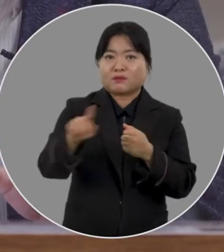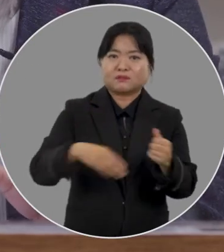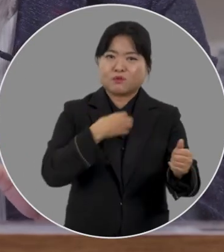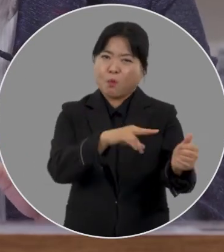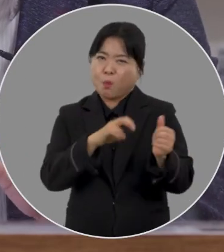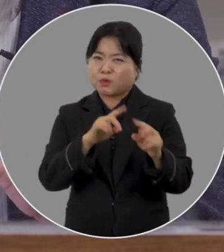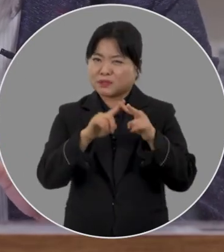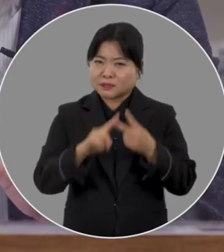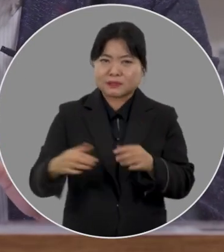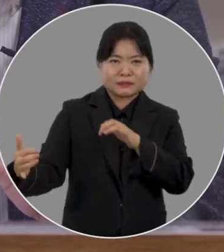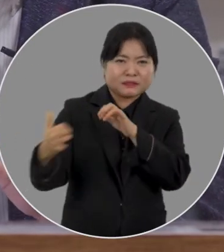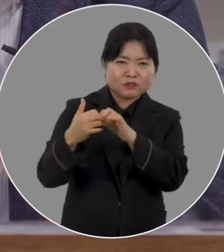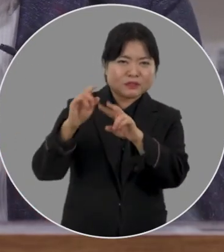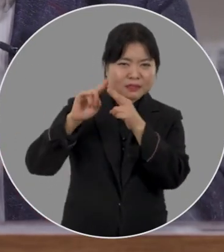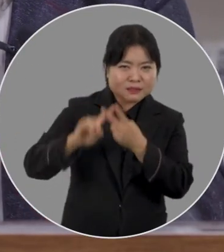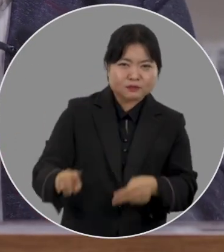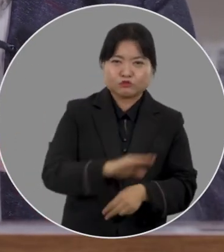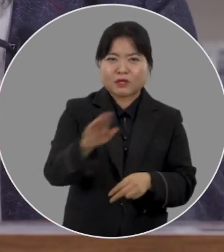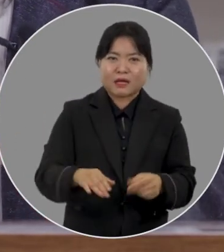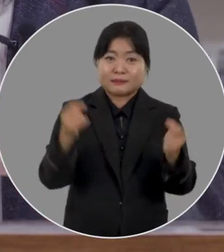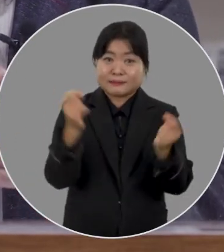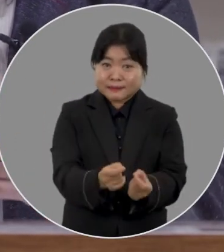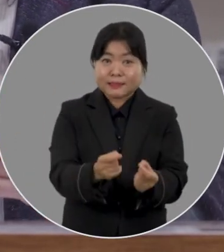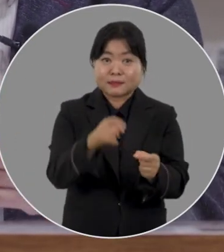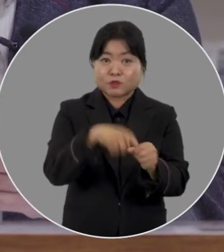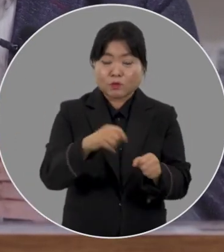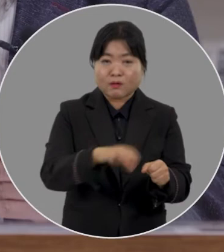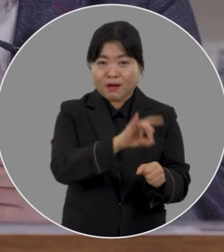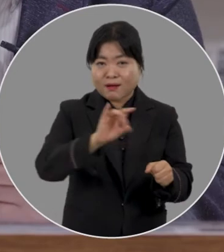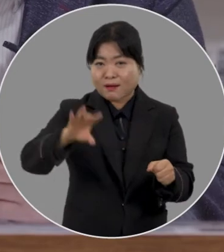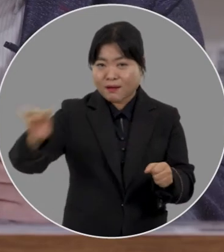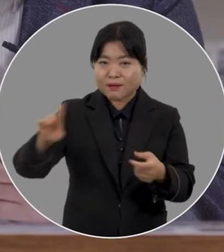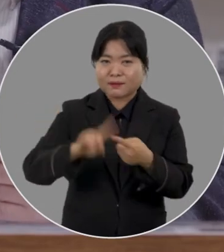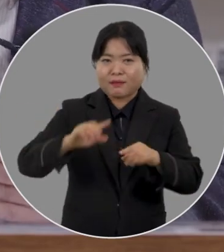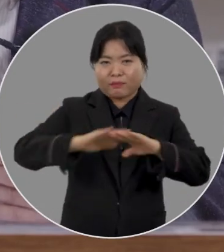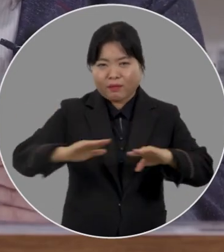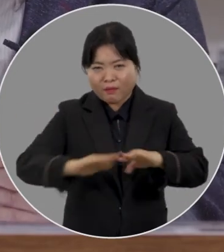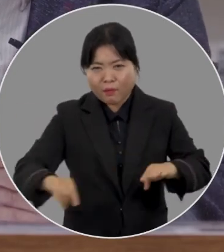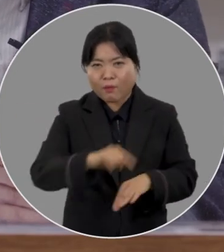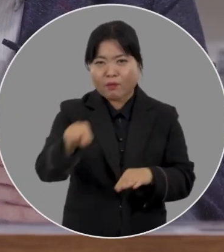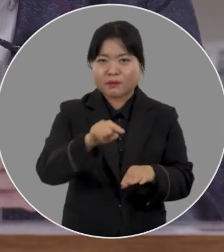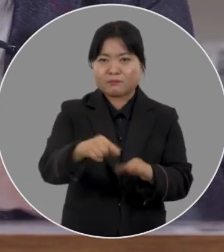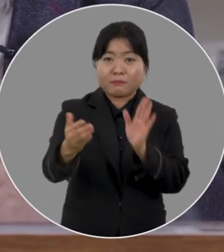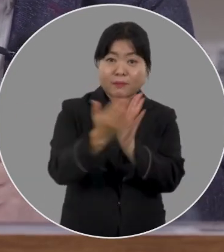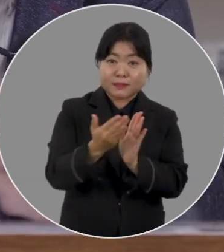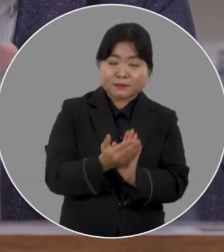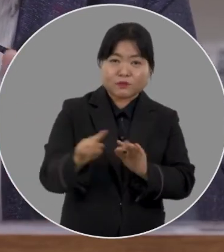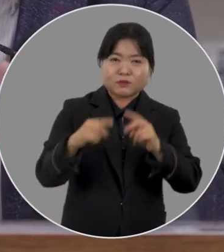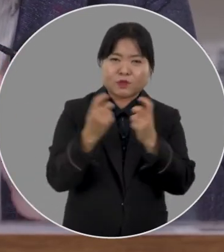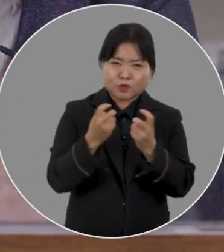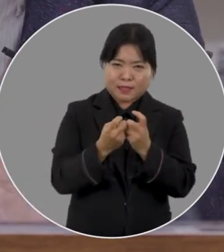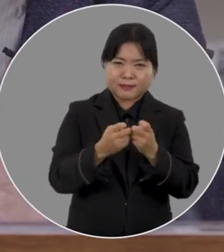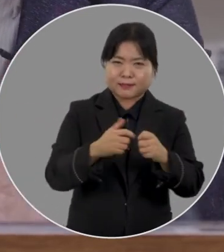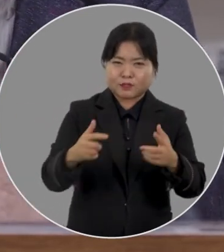혐오든 전쟁이든 우리가 단기적으로 그 사안에 대응하고 거기에 맞는 어떤 정책이나